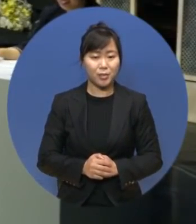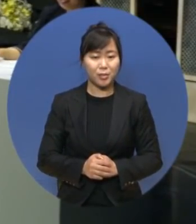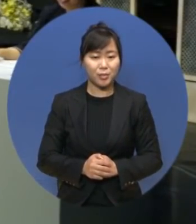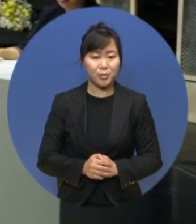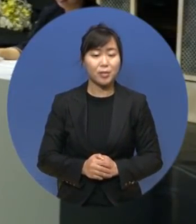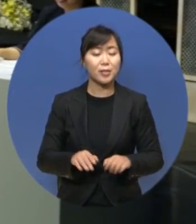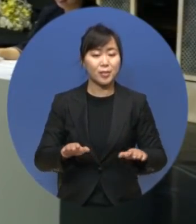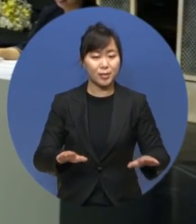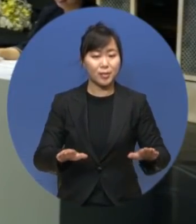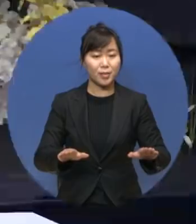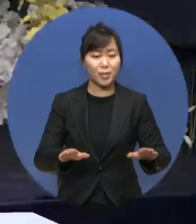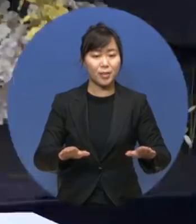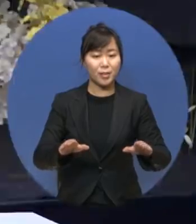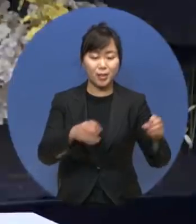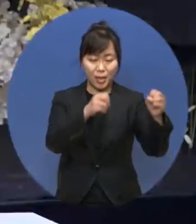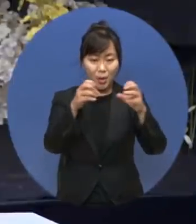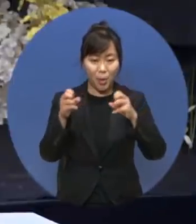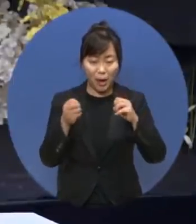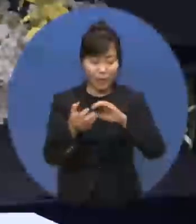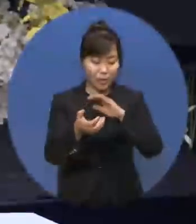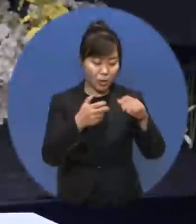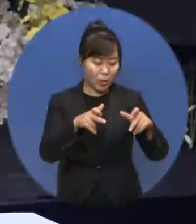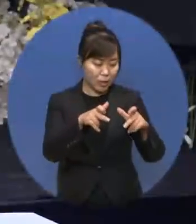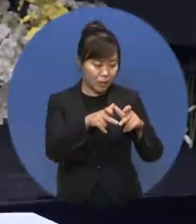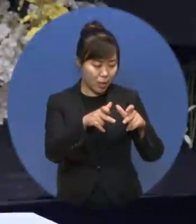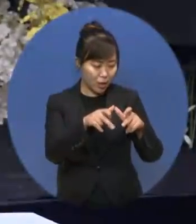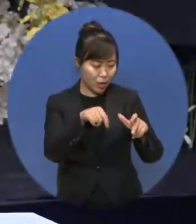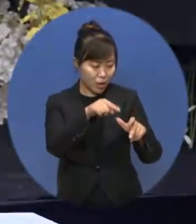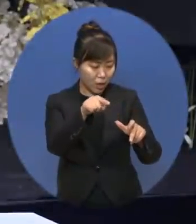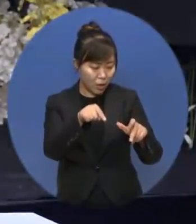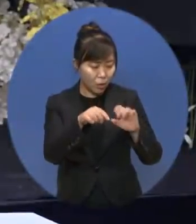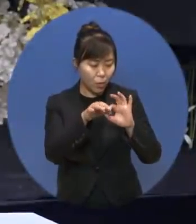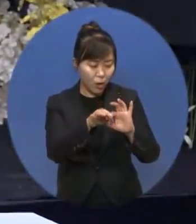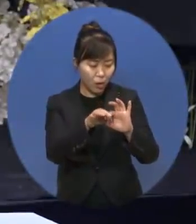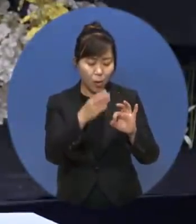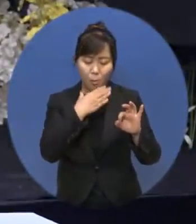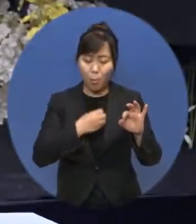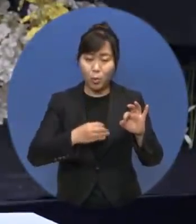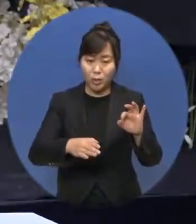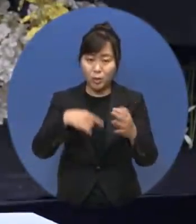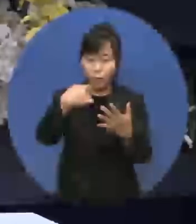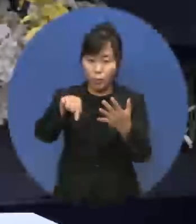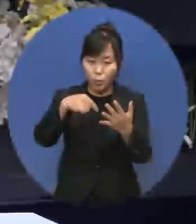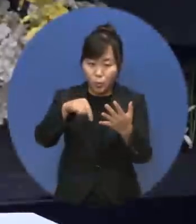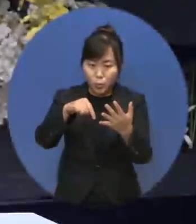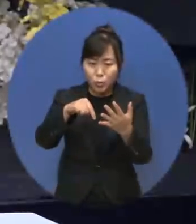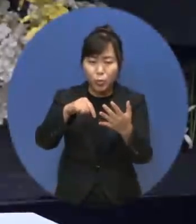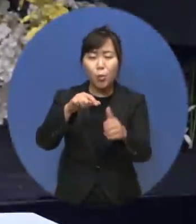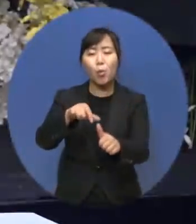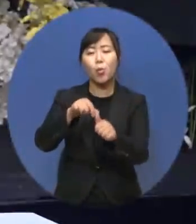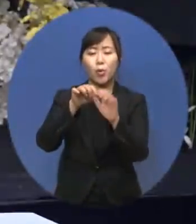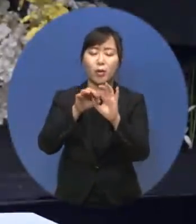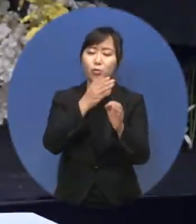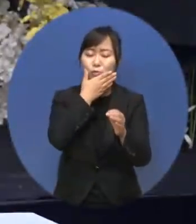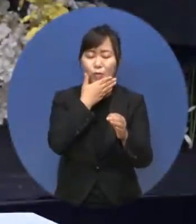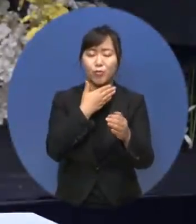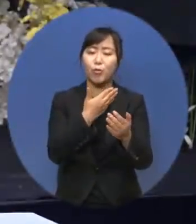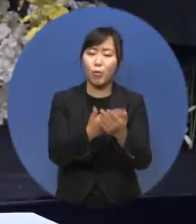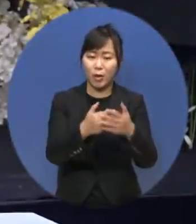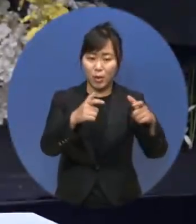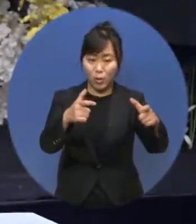네, 본격적인 토크를 진행하기에 앞서서 장애인의 복지, 교육, 고용이라는 아주 중요한